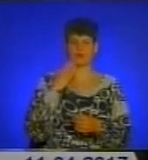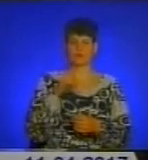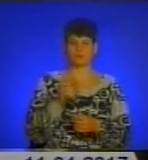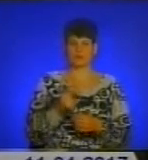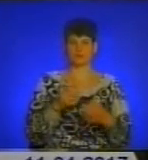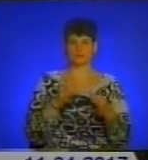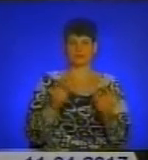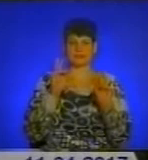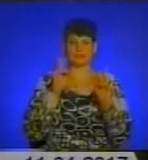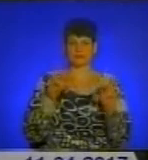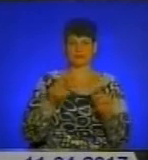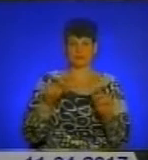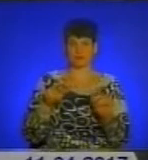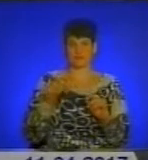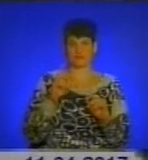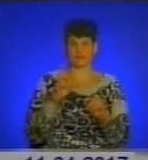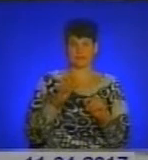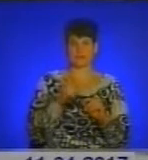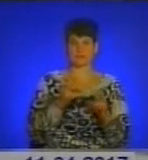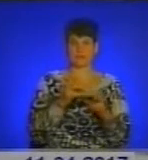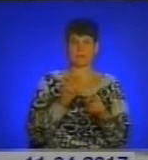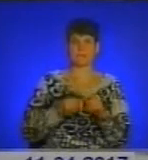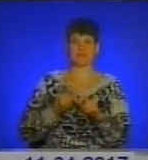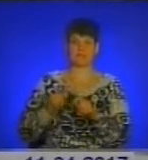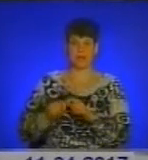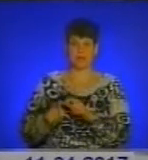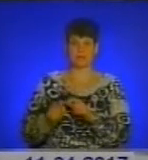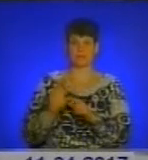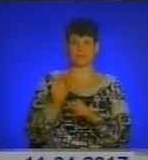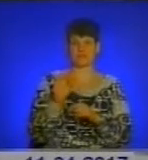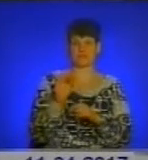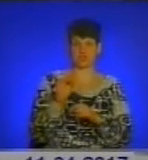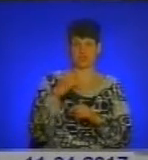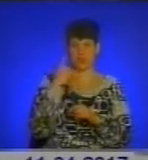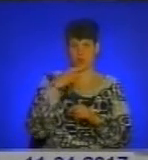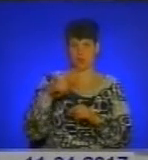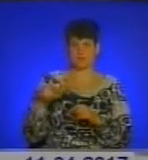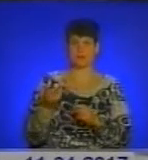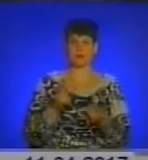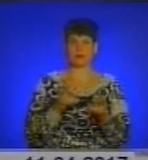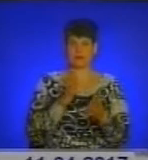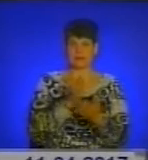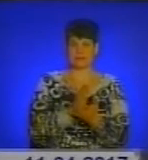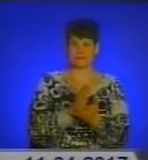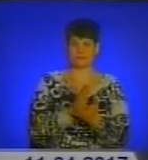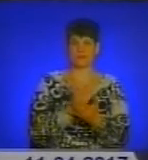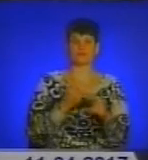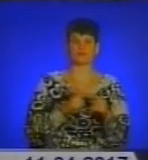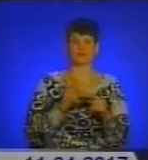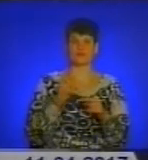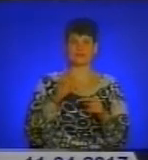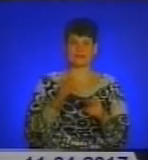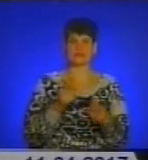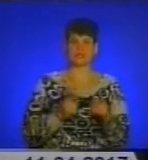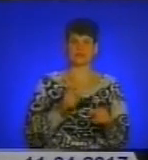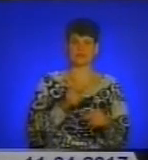пускають невідомих осіб в квартиру, їм потрібно перевіряти посвідчення осіб, які приходять в дану квартиру, чи дійсно